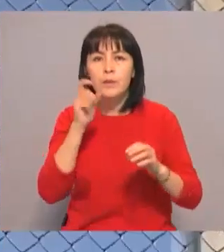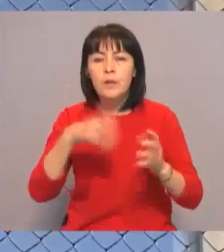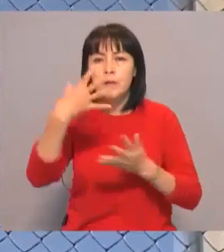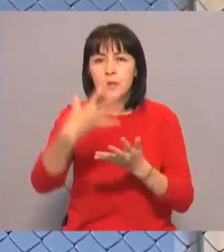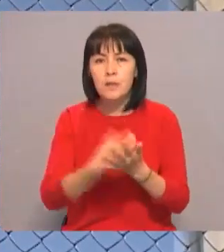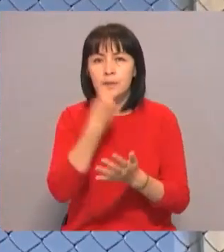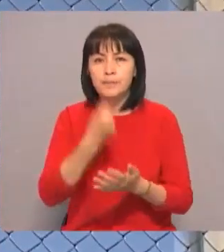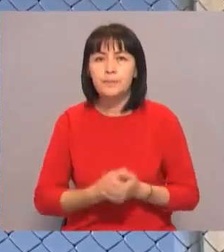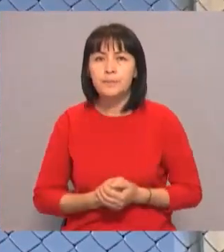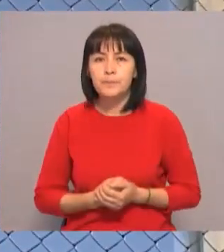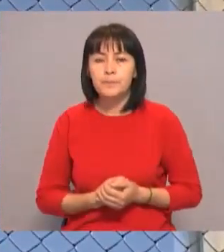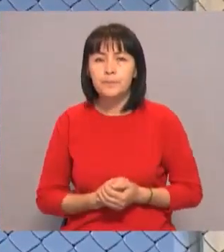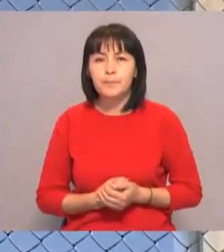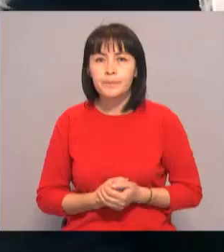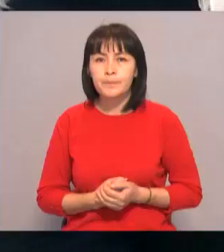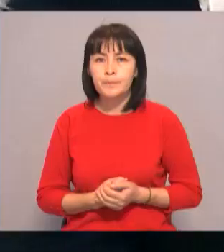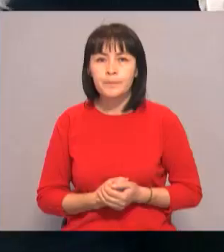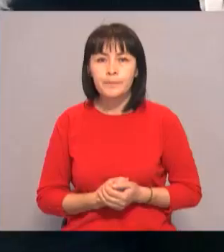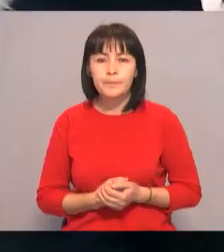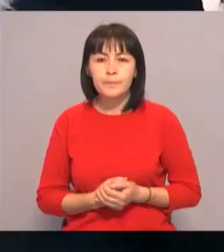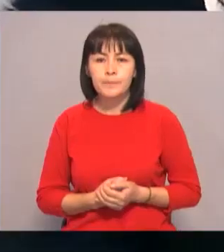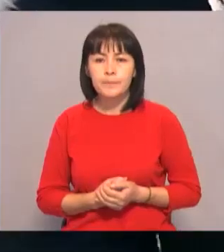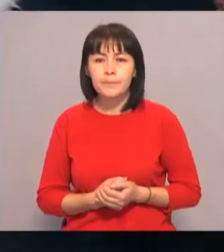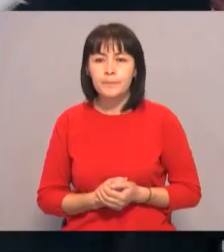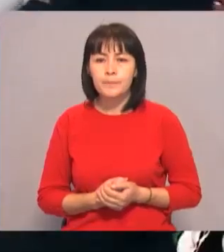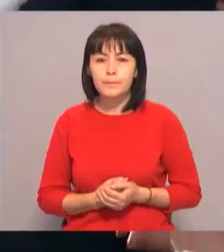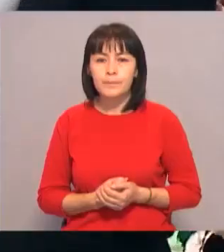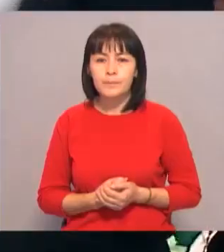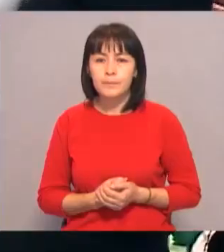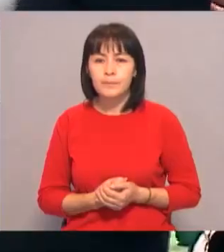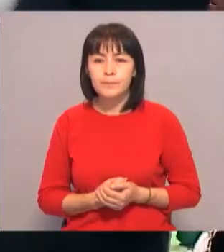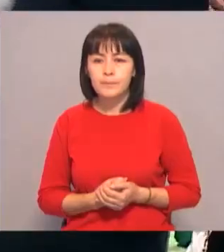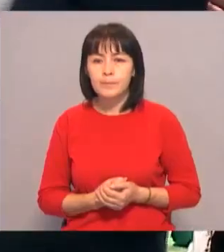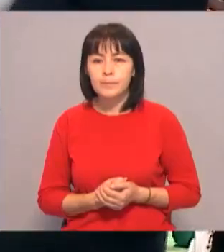қанжығасына байлады. Кенжехан Дүйсенбұрұлы, Рустем Алмазданабекұлы, жаңалықтар.